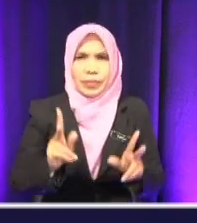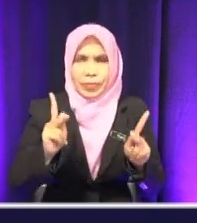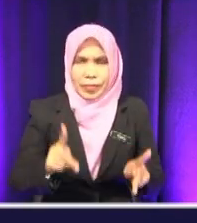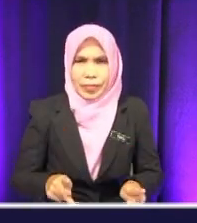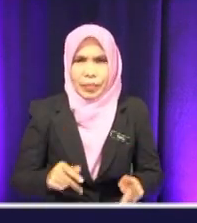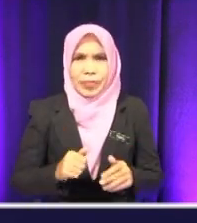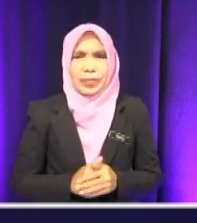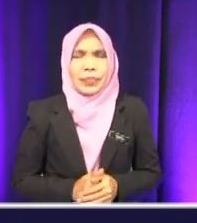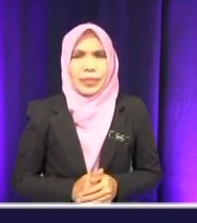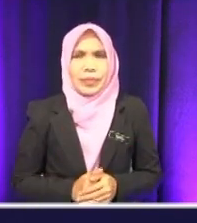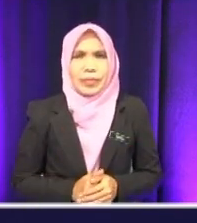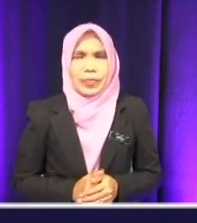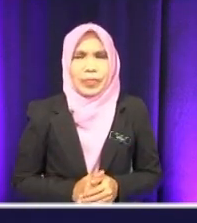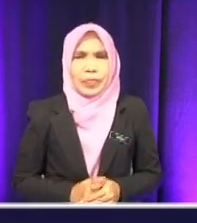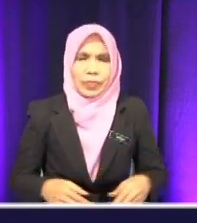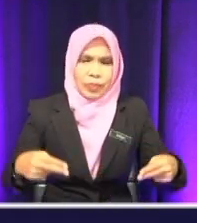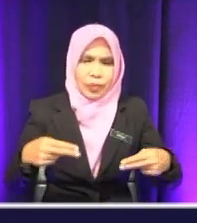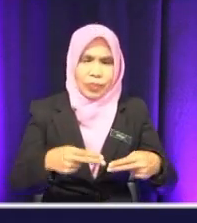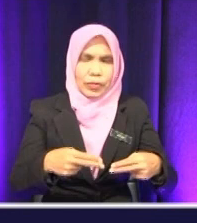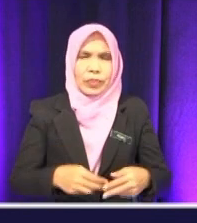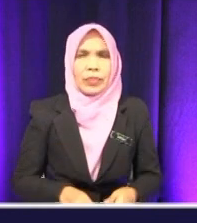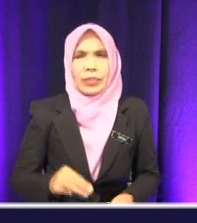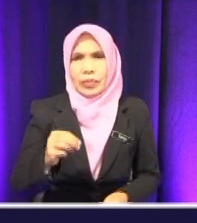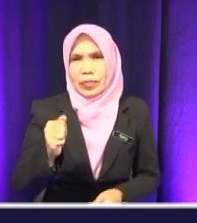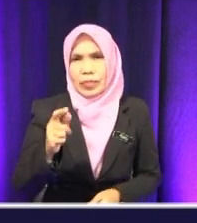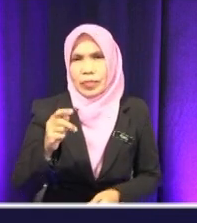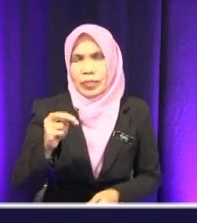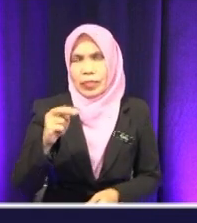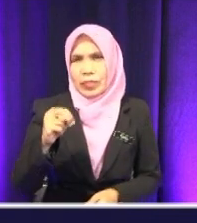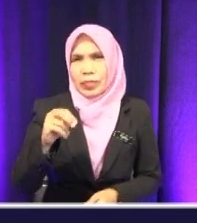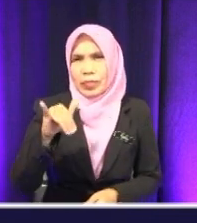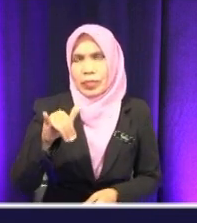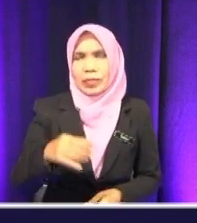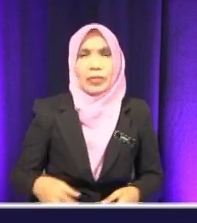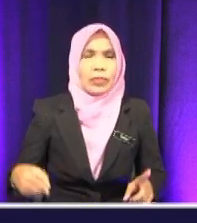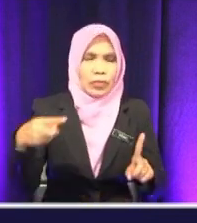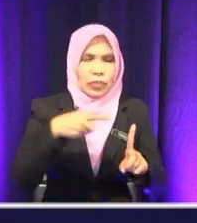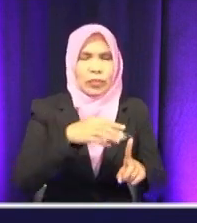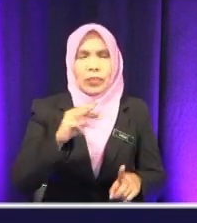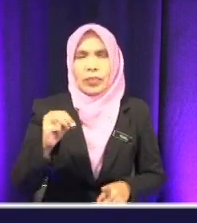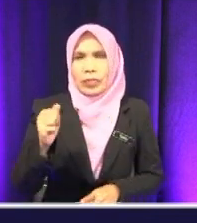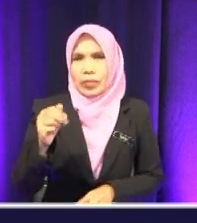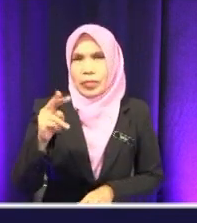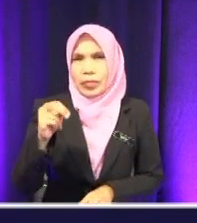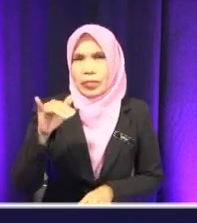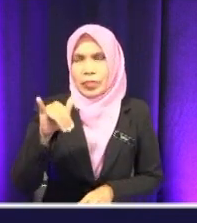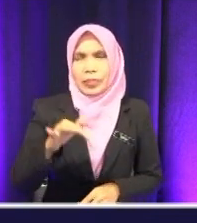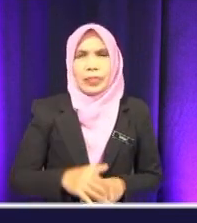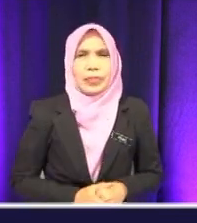adalah many itu many dan seterusnya pastikan juga setiap NTT itu ada